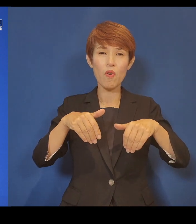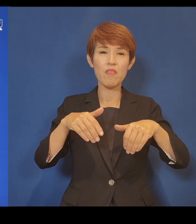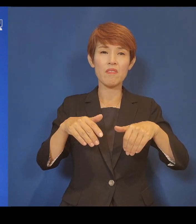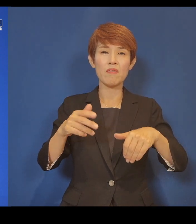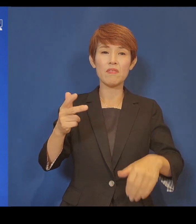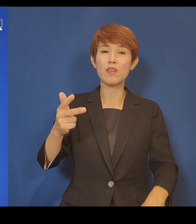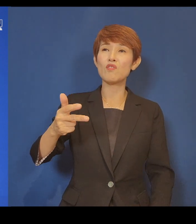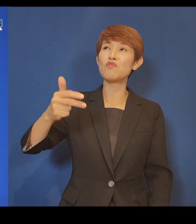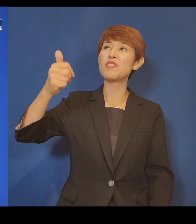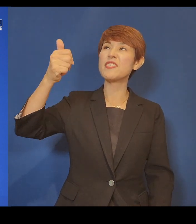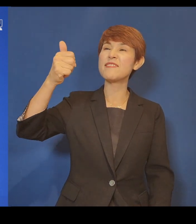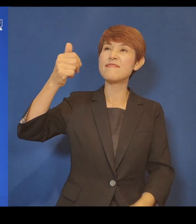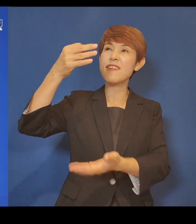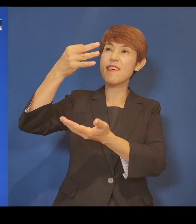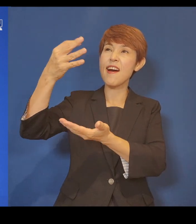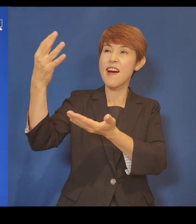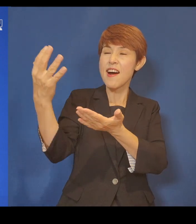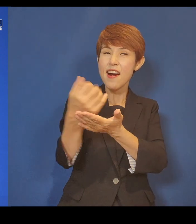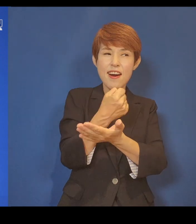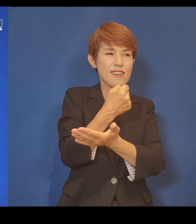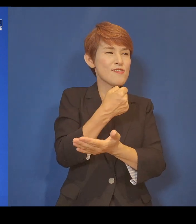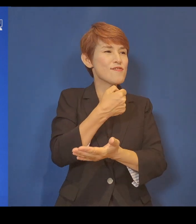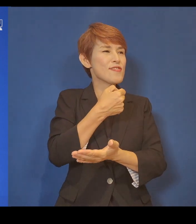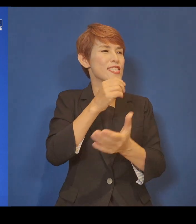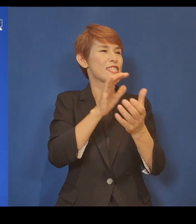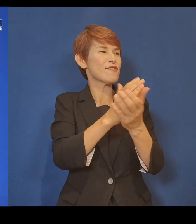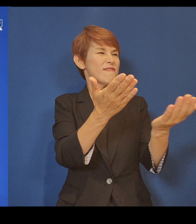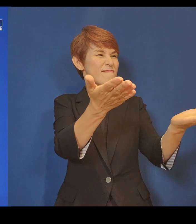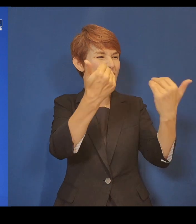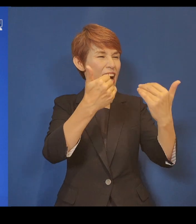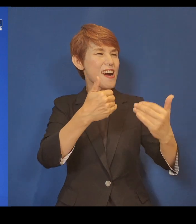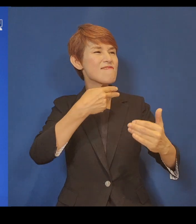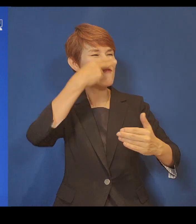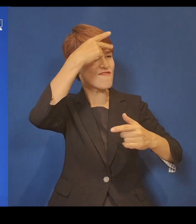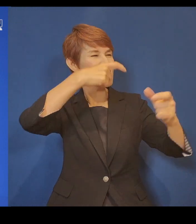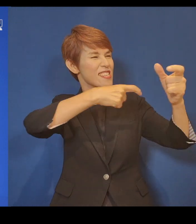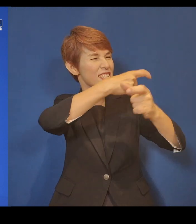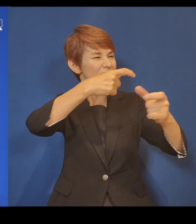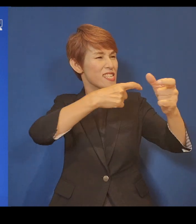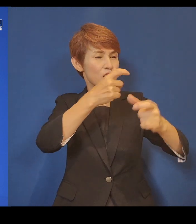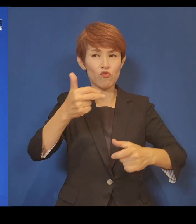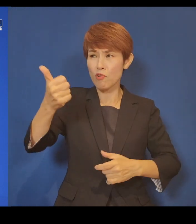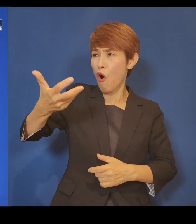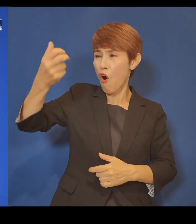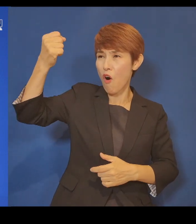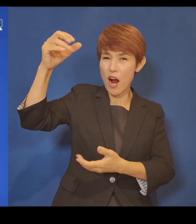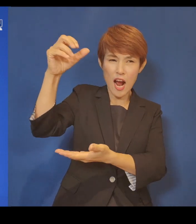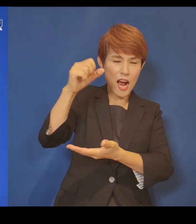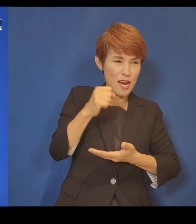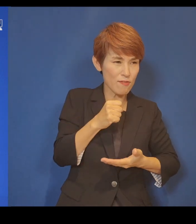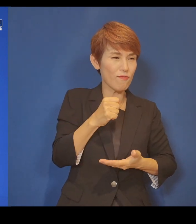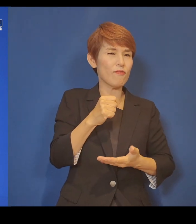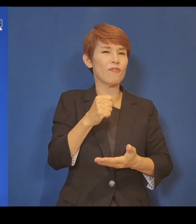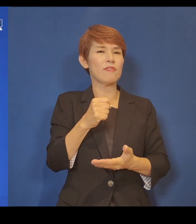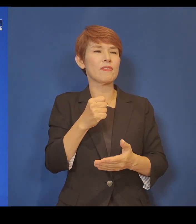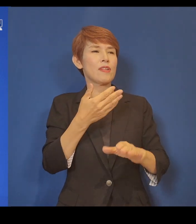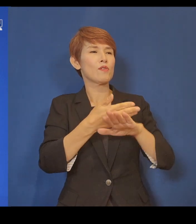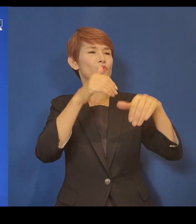듯 주인의 재산을 가지고 술 친구들을 불러서 먹고 마시고 주인의 재산인 다른 종들을 막